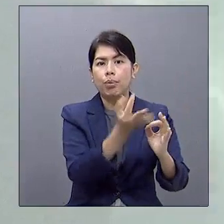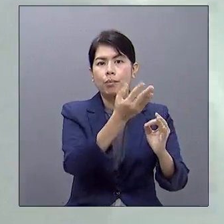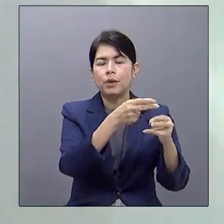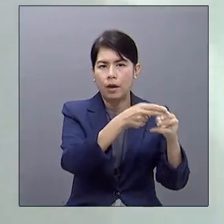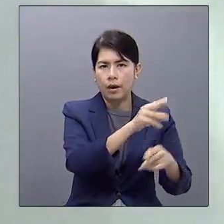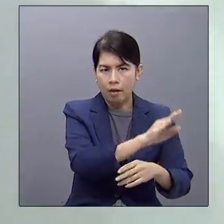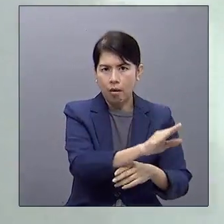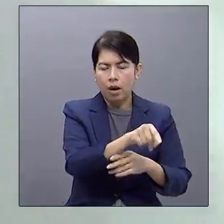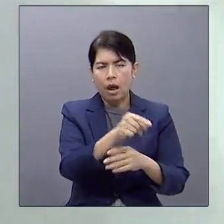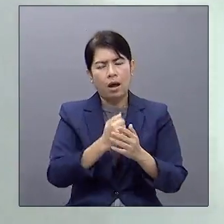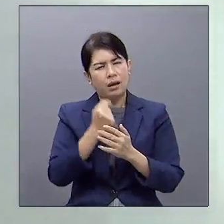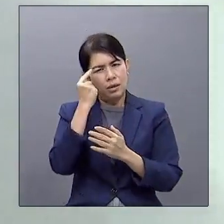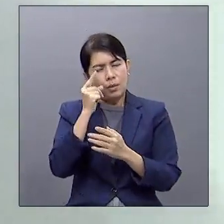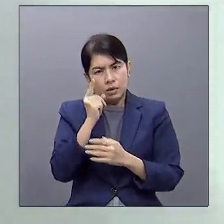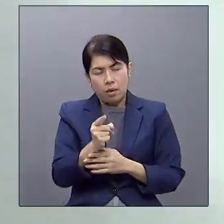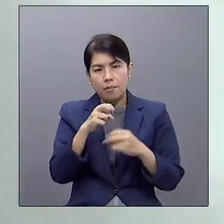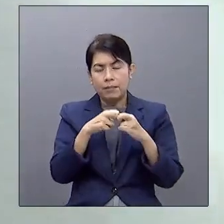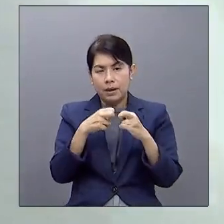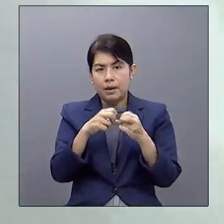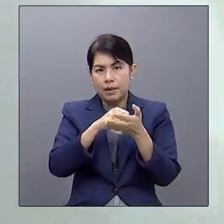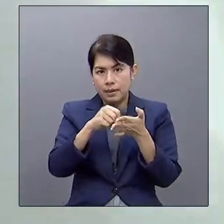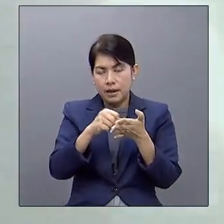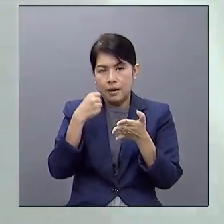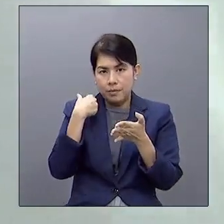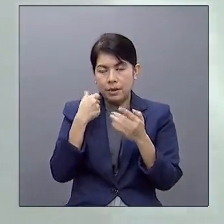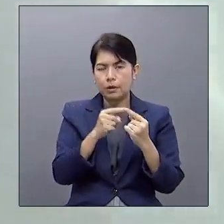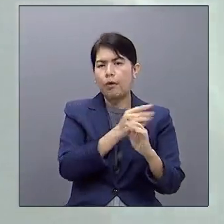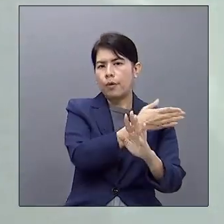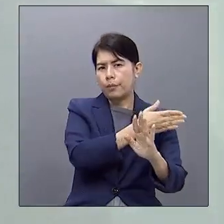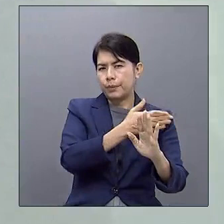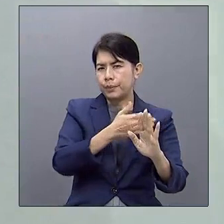แก้ไขปัญหากันมาตั้งแต่การวางให้เป็นยกระดับให้เป็น